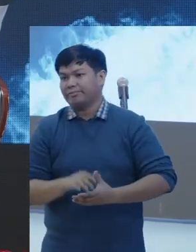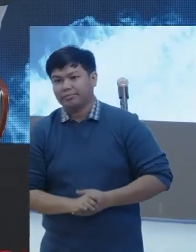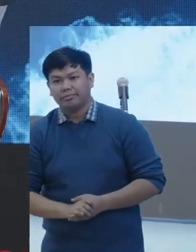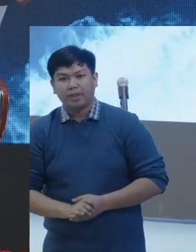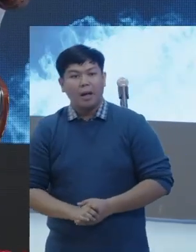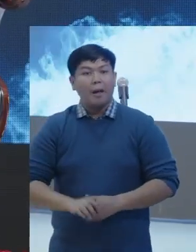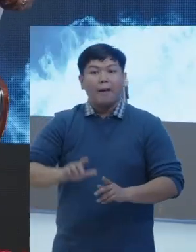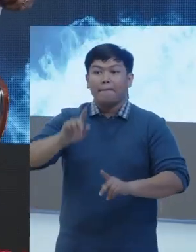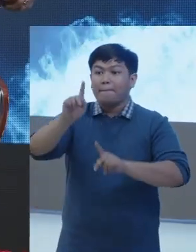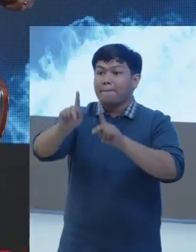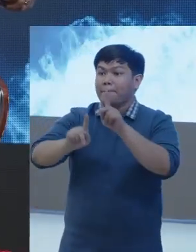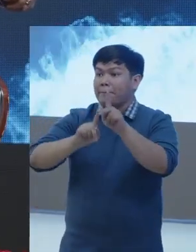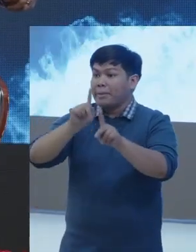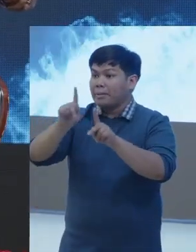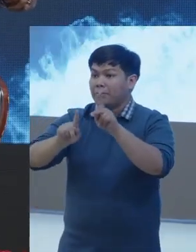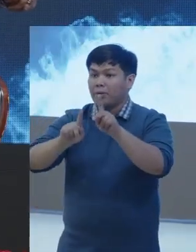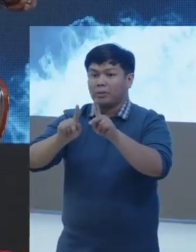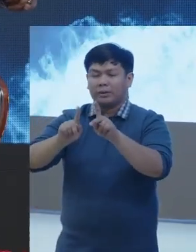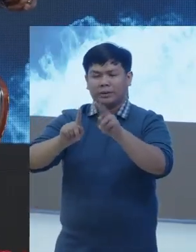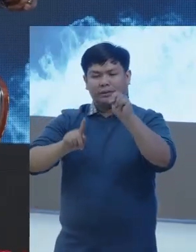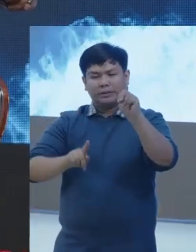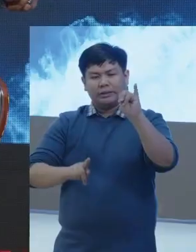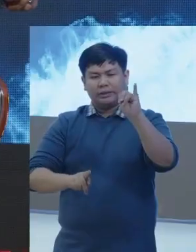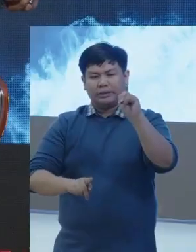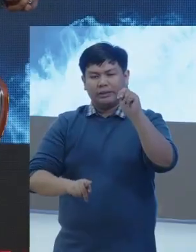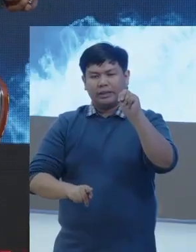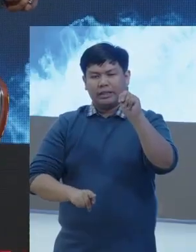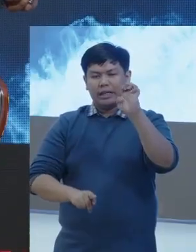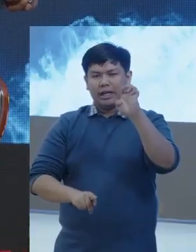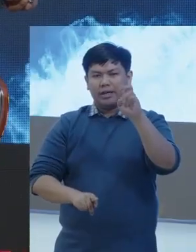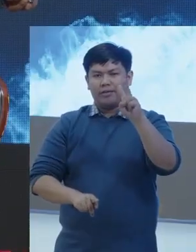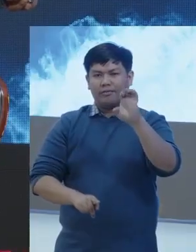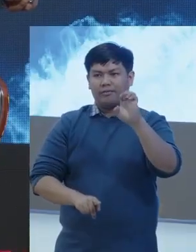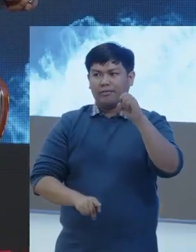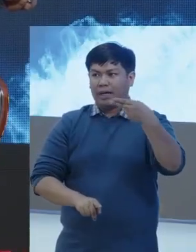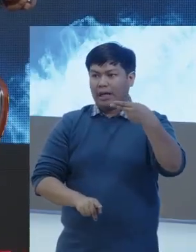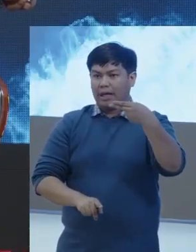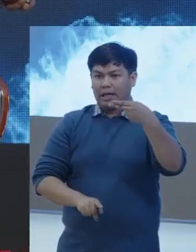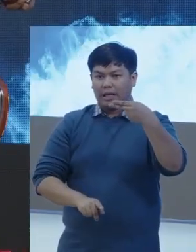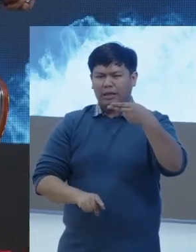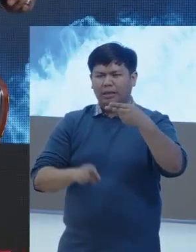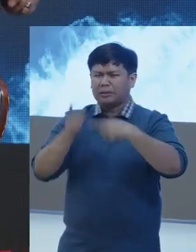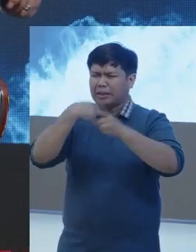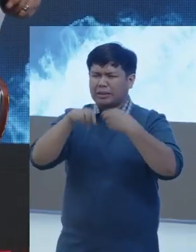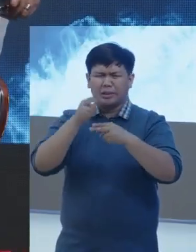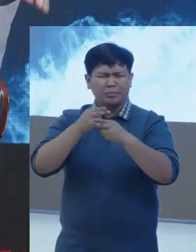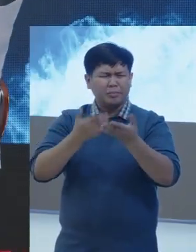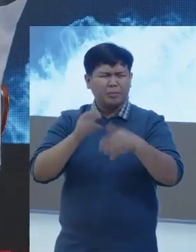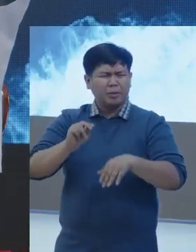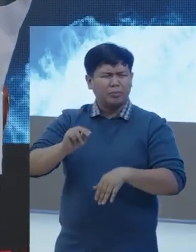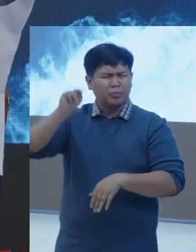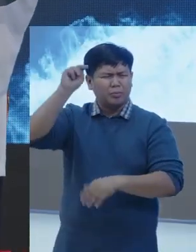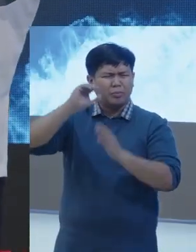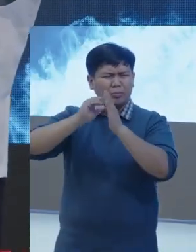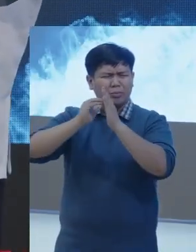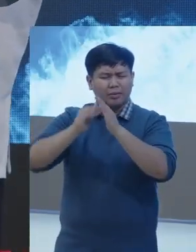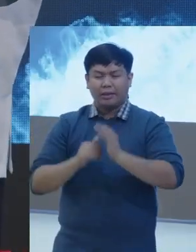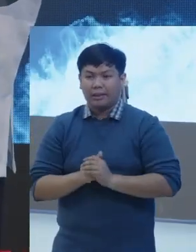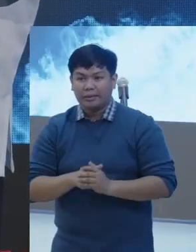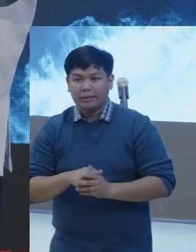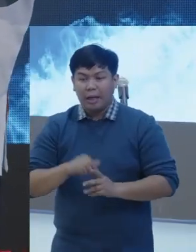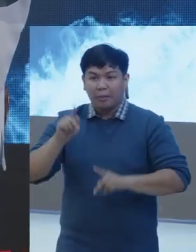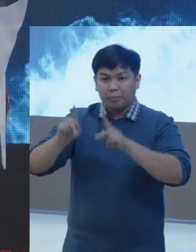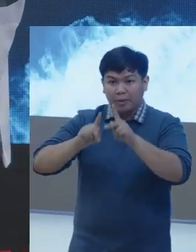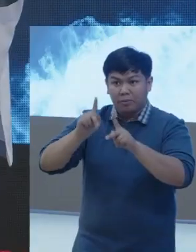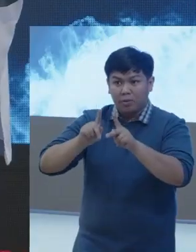"And the people of Nineveh believed God." The people of